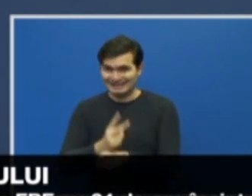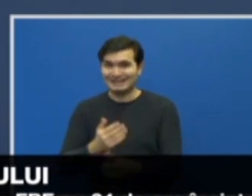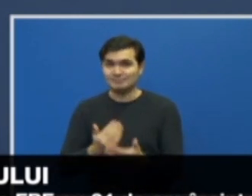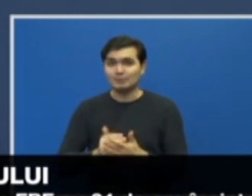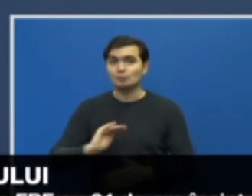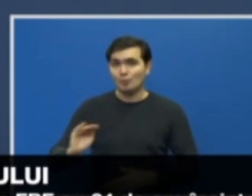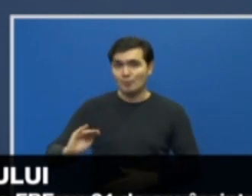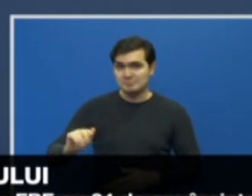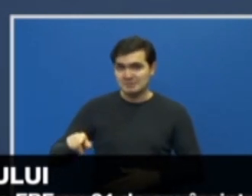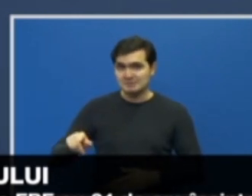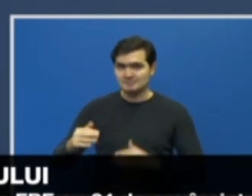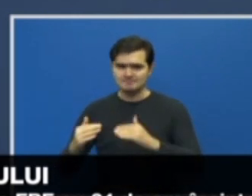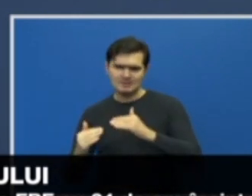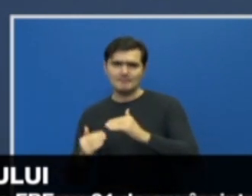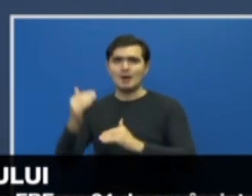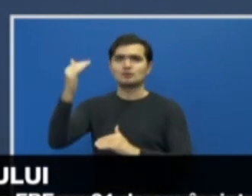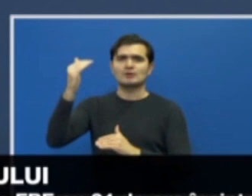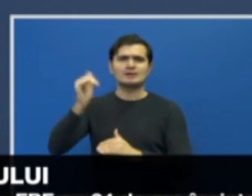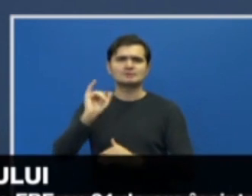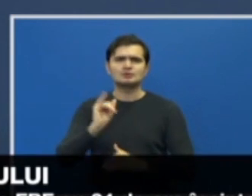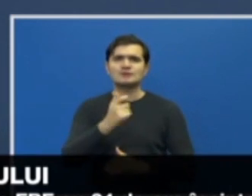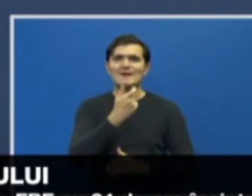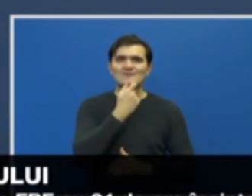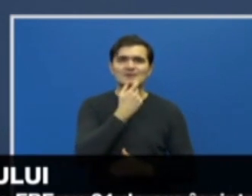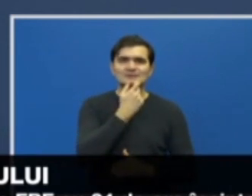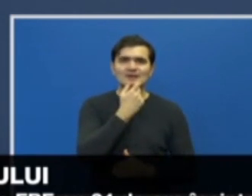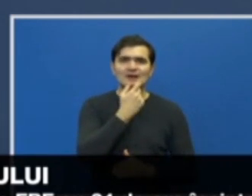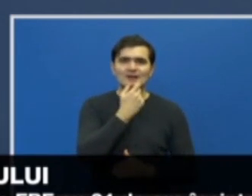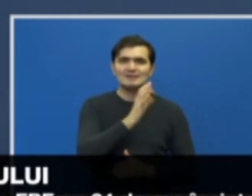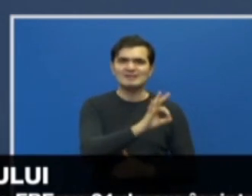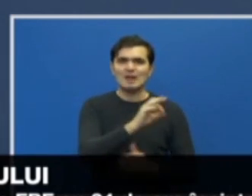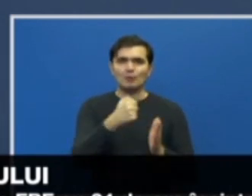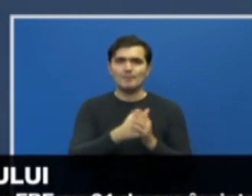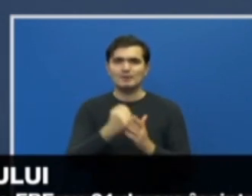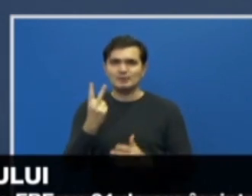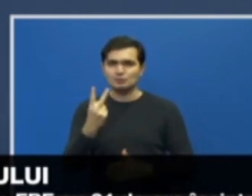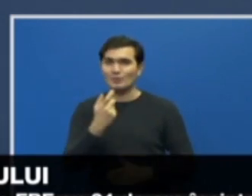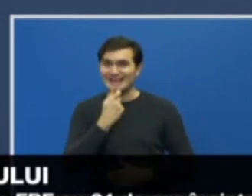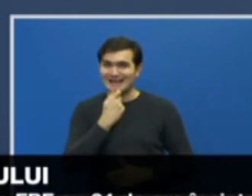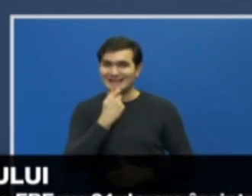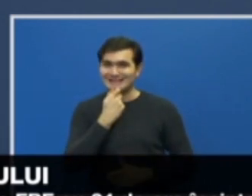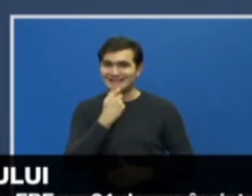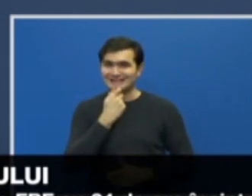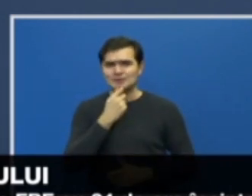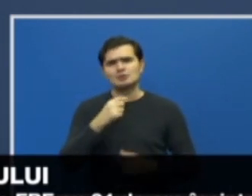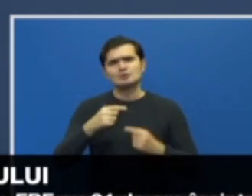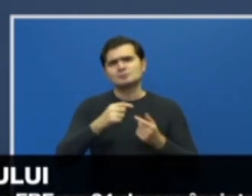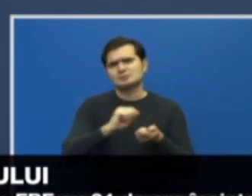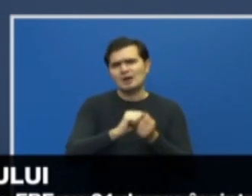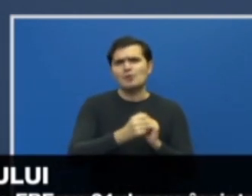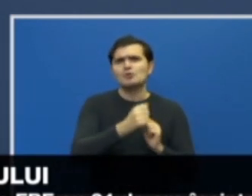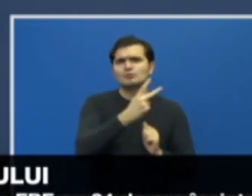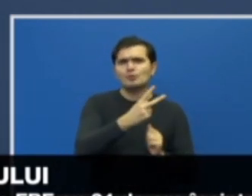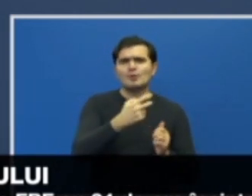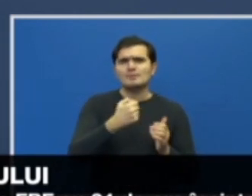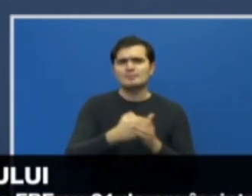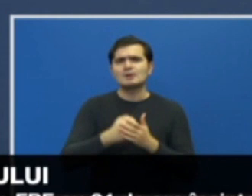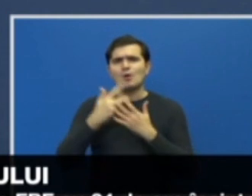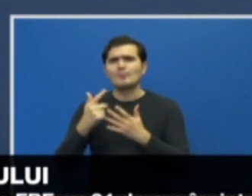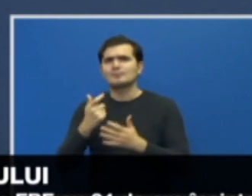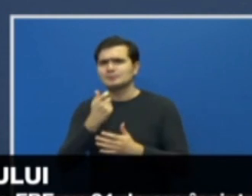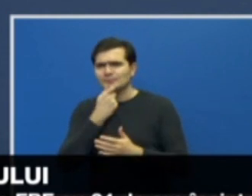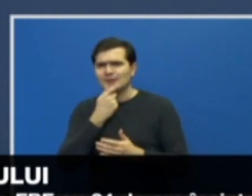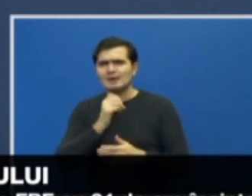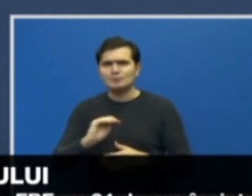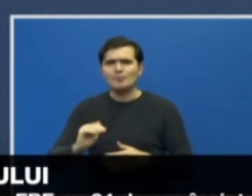se majorează pentru cei cu vârste cuprinse între 0 și 2 ani, dar și 2 ani, 18 ani, persoane, copii